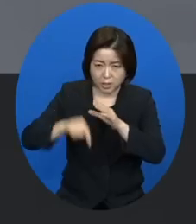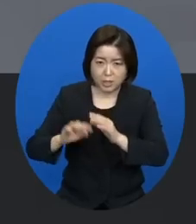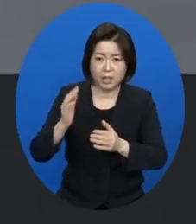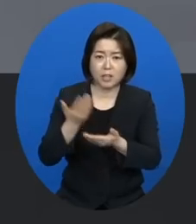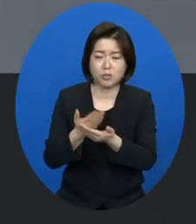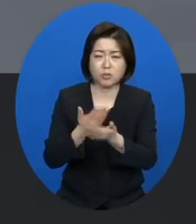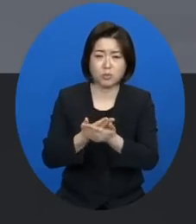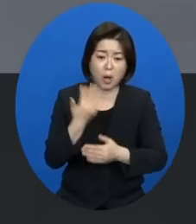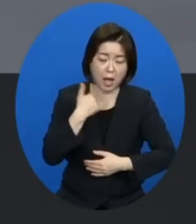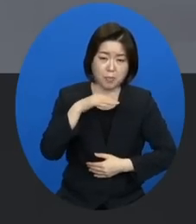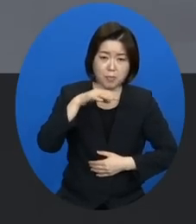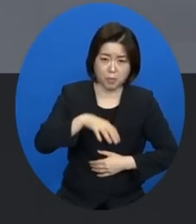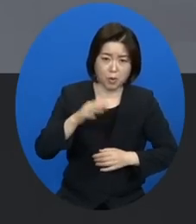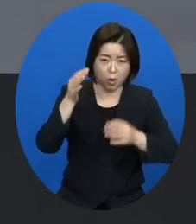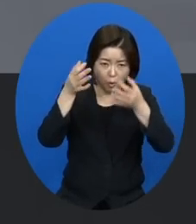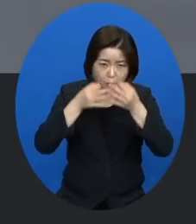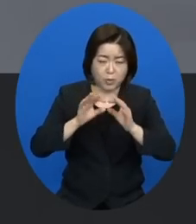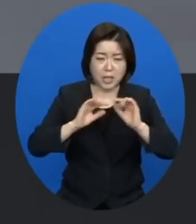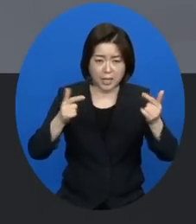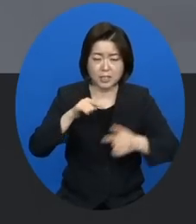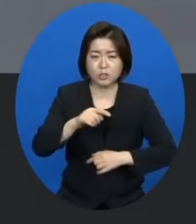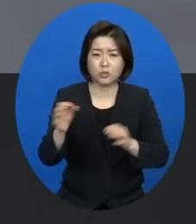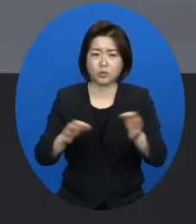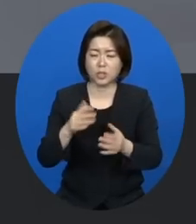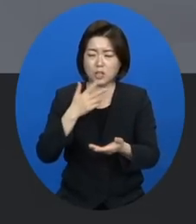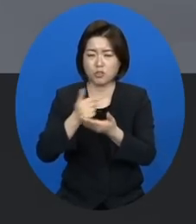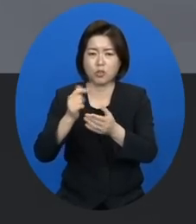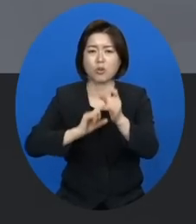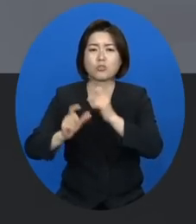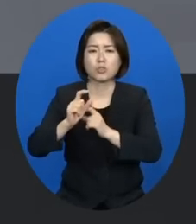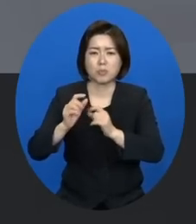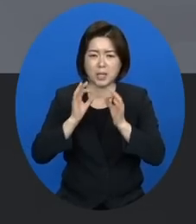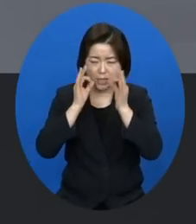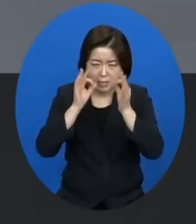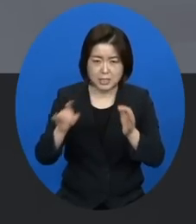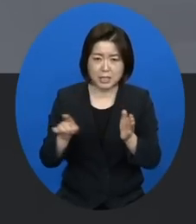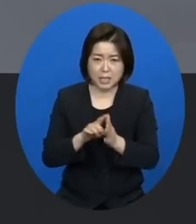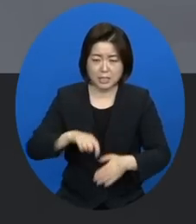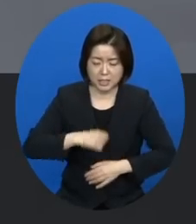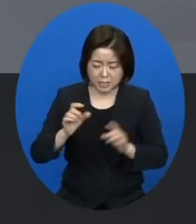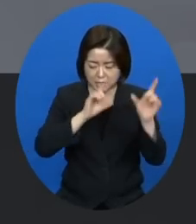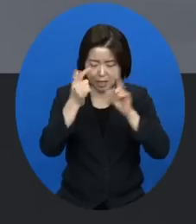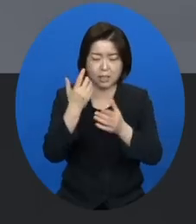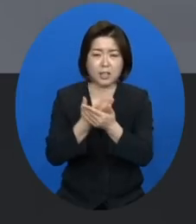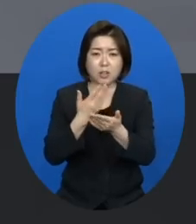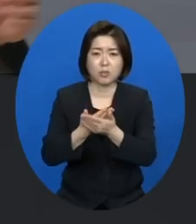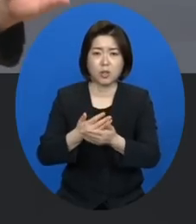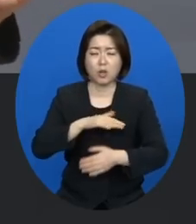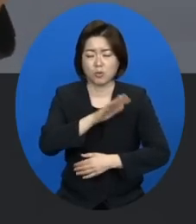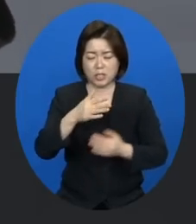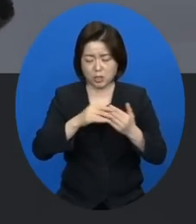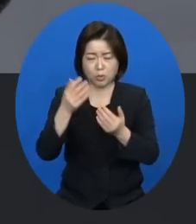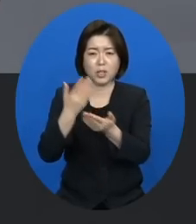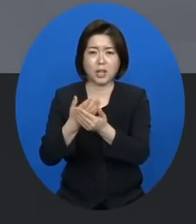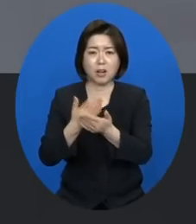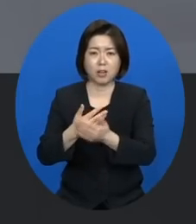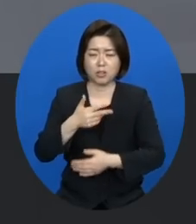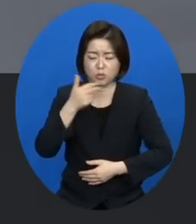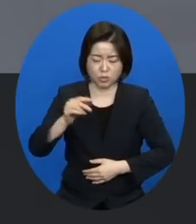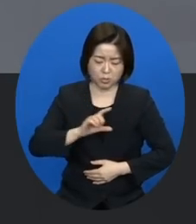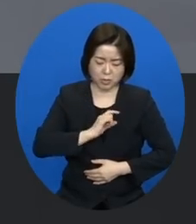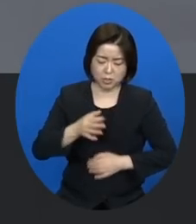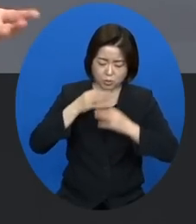아무도 보지 않는 그 순간에 더욱 주 앞에 신실하고 성실하게 살아갈 수 있도록 주여 우리를 인도해 달라고 다시 한번 주여 한번